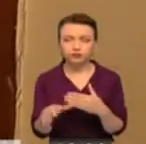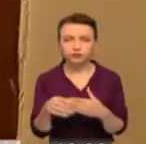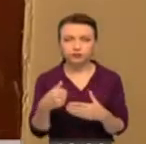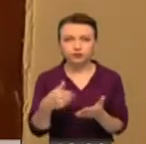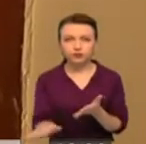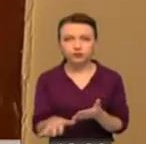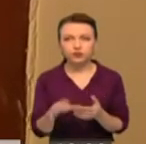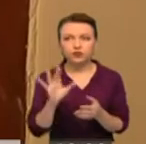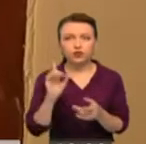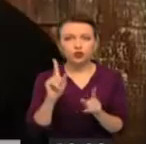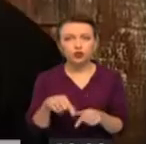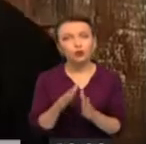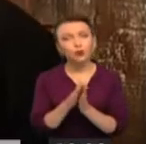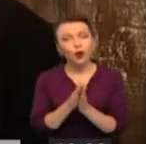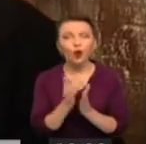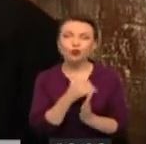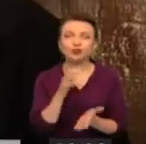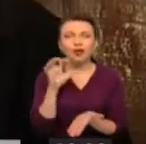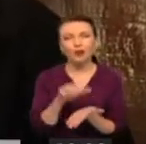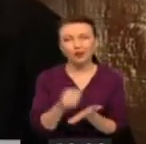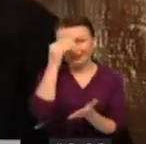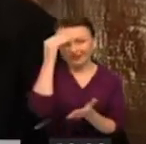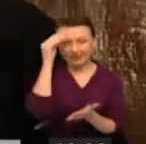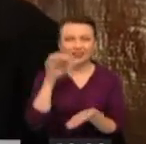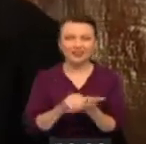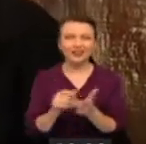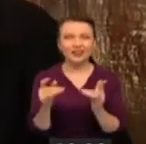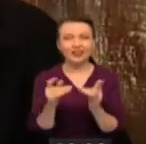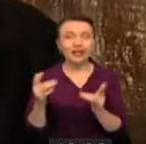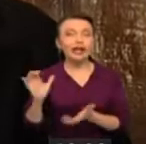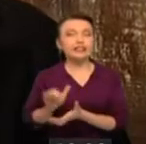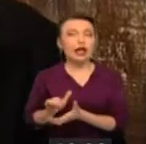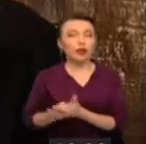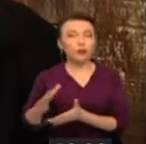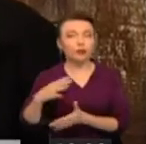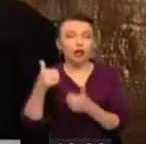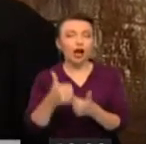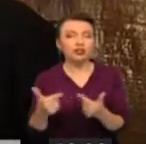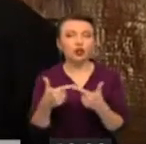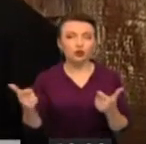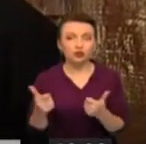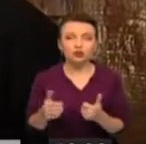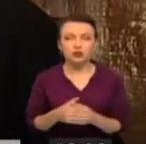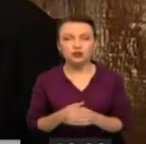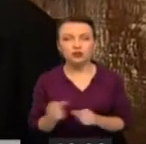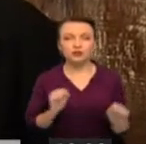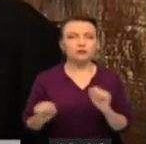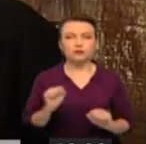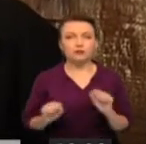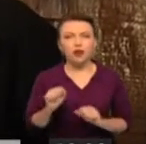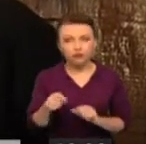спробі забронювати ліжко. На Малиновського нічого нема. Знайомі були, кажуть, гарний хостел. Ви там